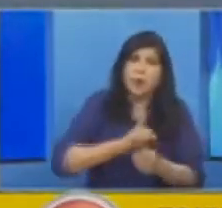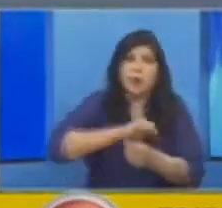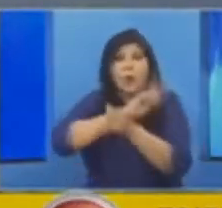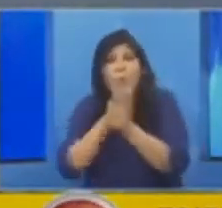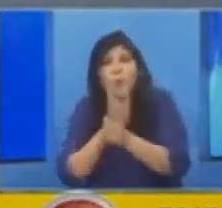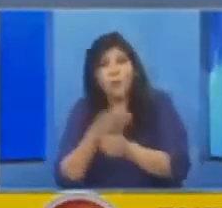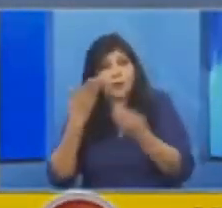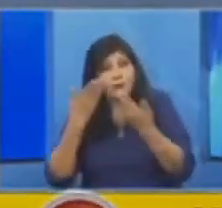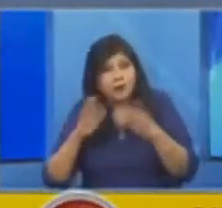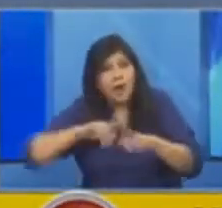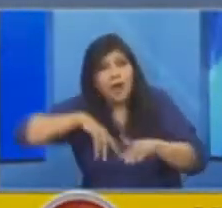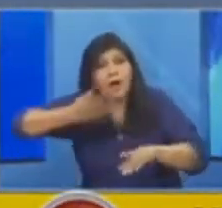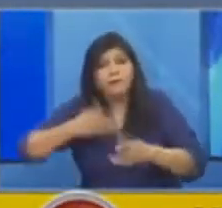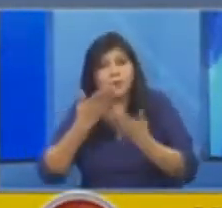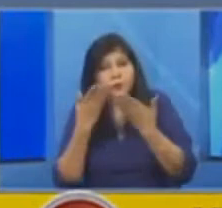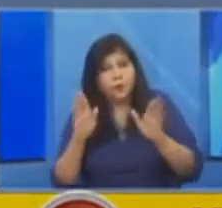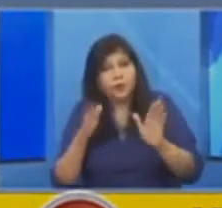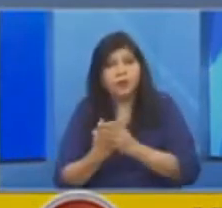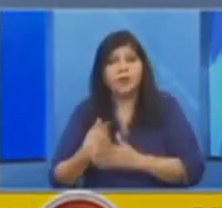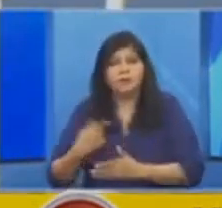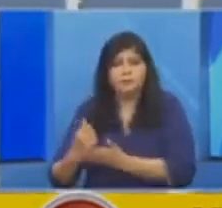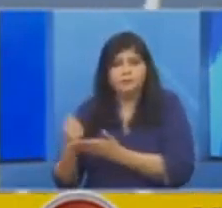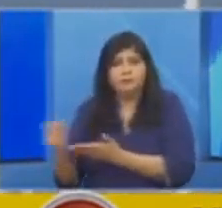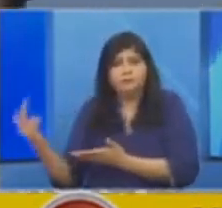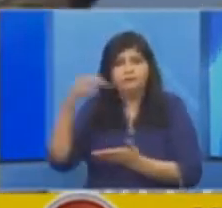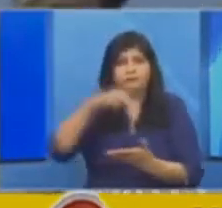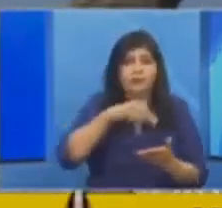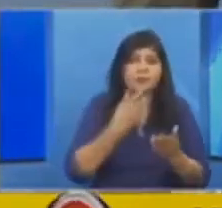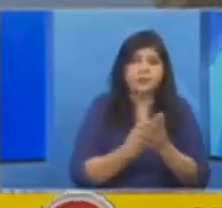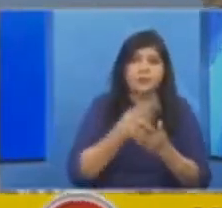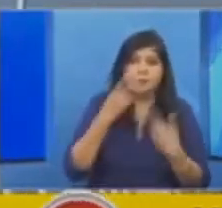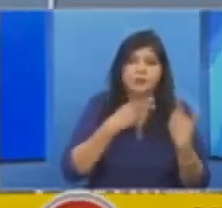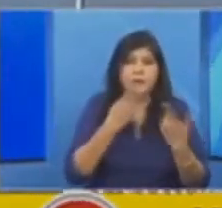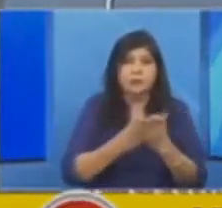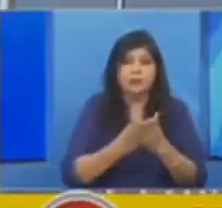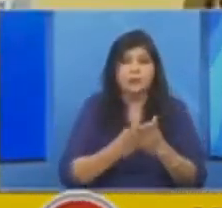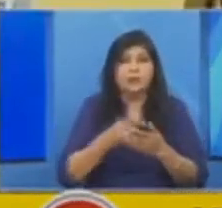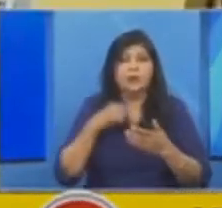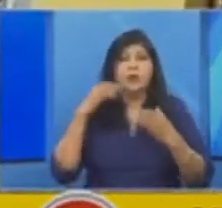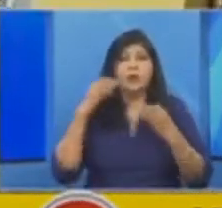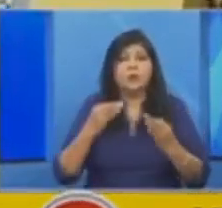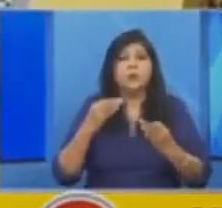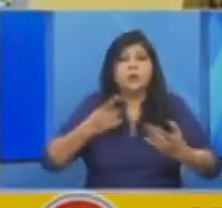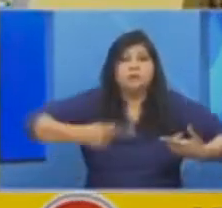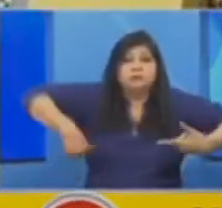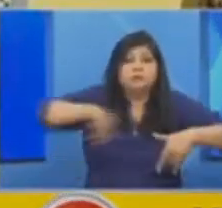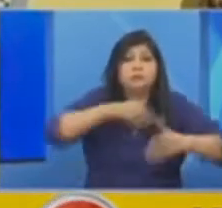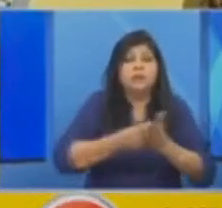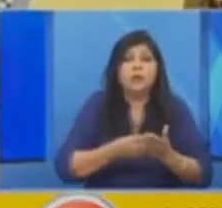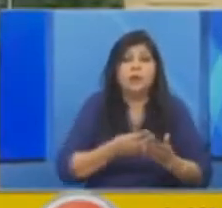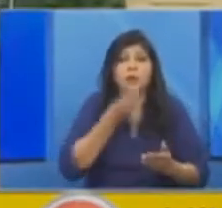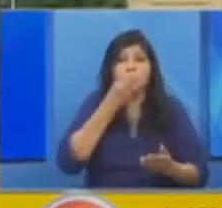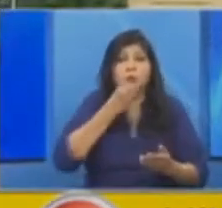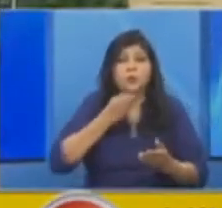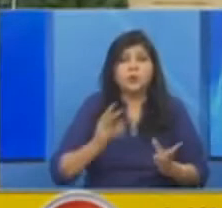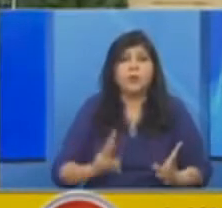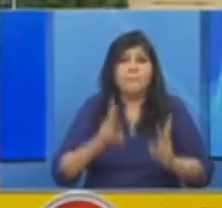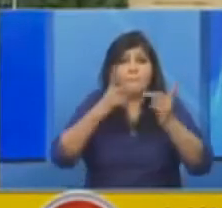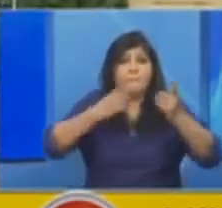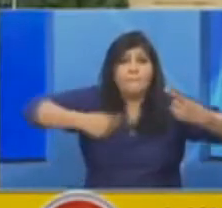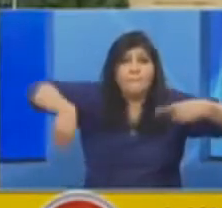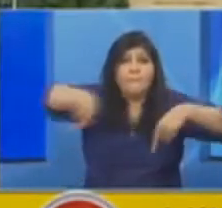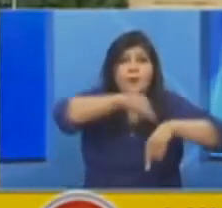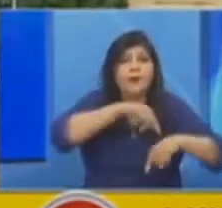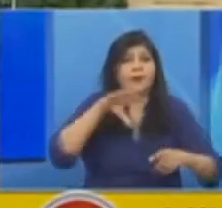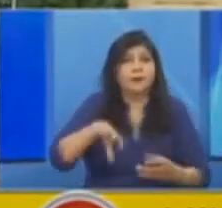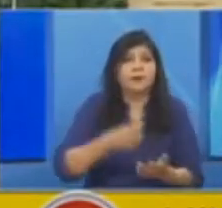जब वो खुलेगा और आपको जाने का आउसर मिलेगा, तो वहाँ एक उनीक प्रकार का नूट्रिशन पार्क बनाया गया है,